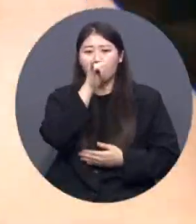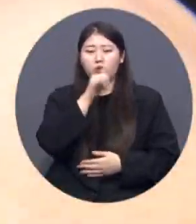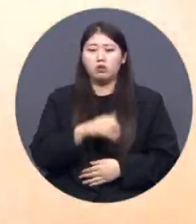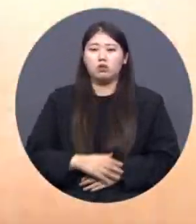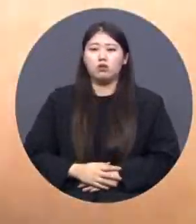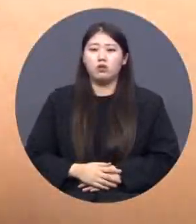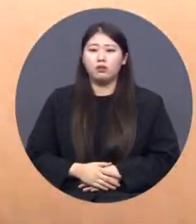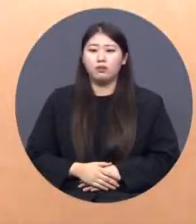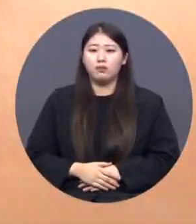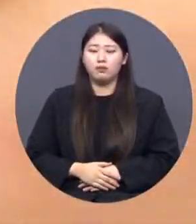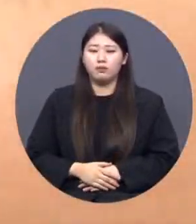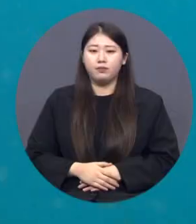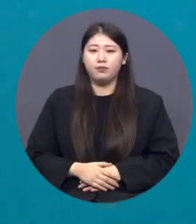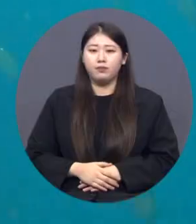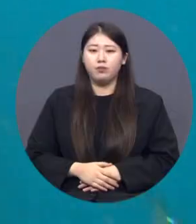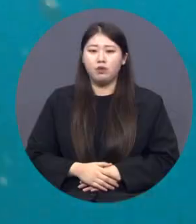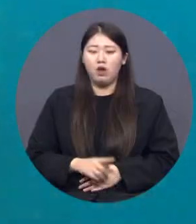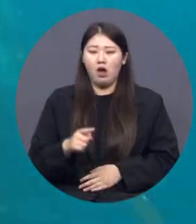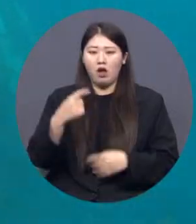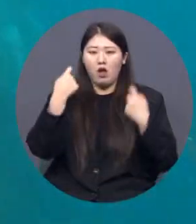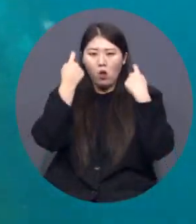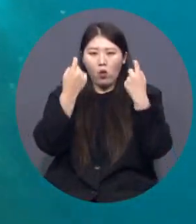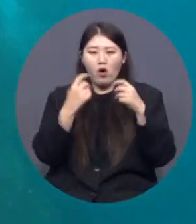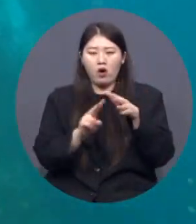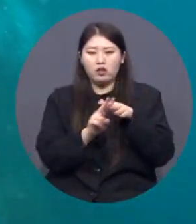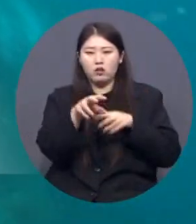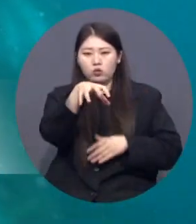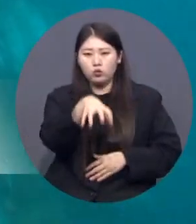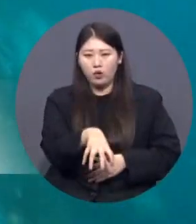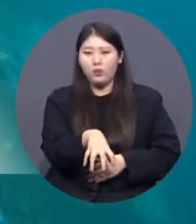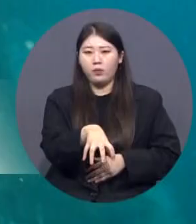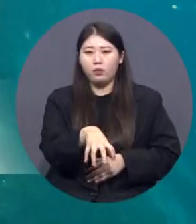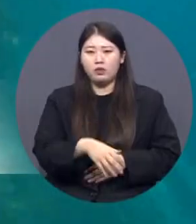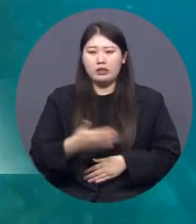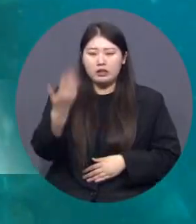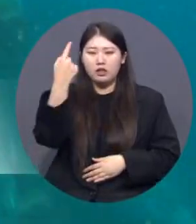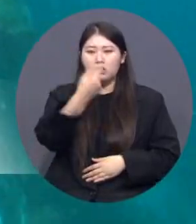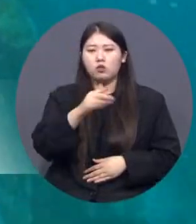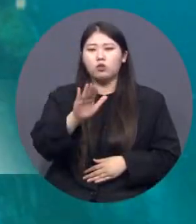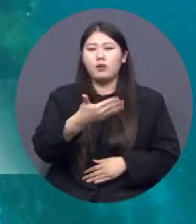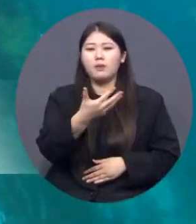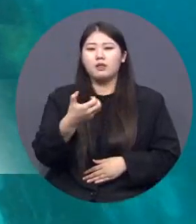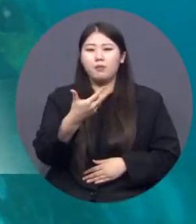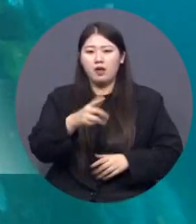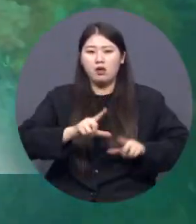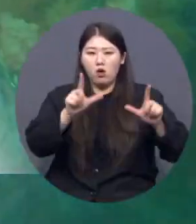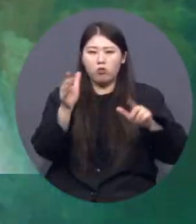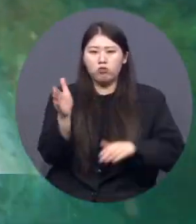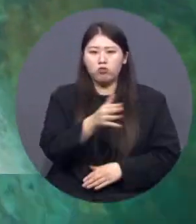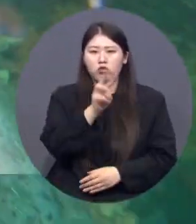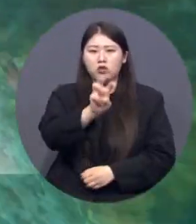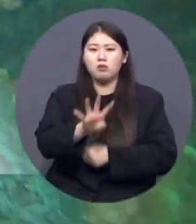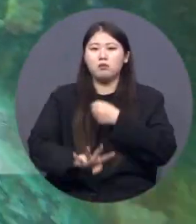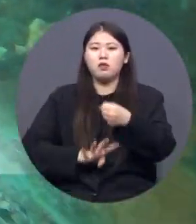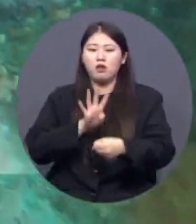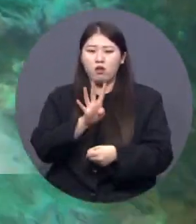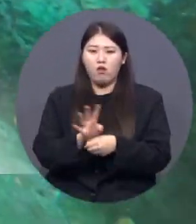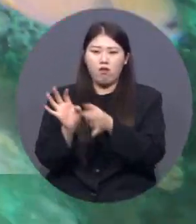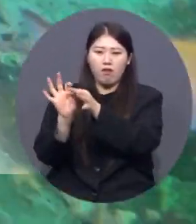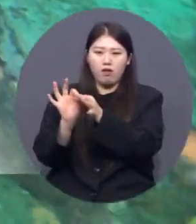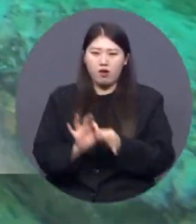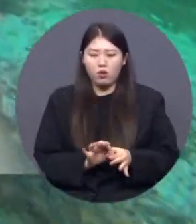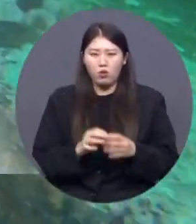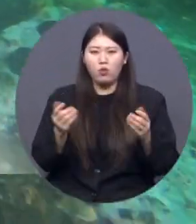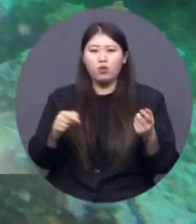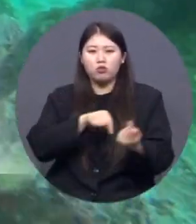합니다. 한 관광 잠수함 업체가 지난 1988년부터 34년 동안 영업을 하며 훼손한 곳으로